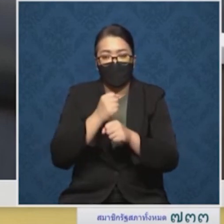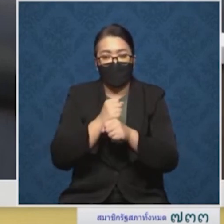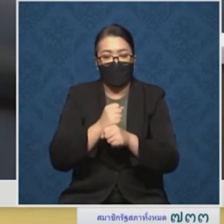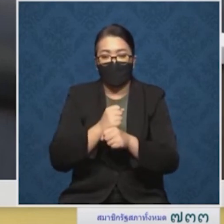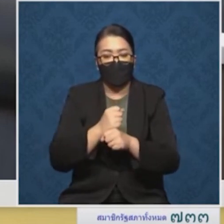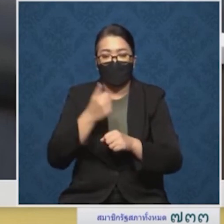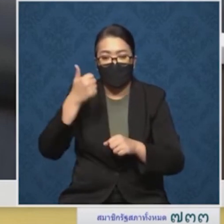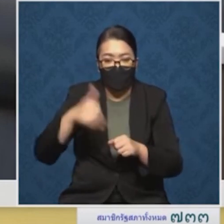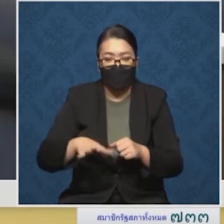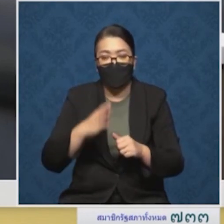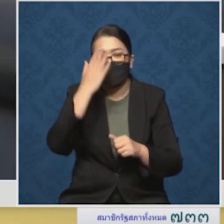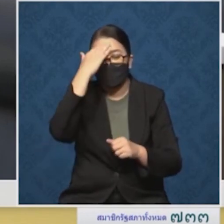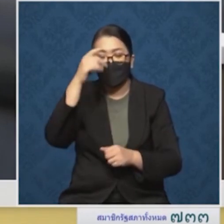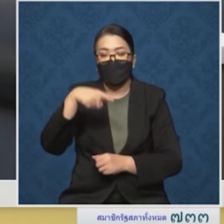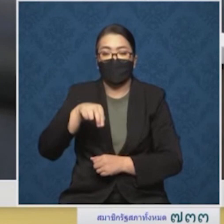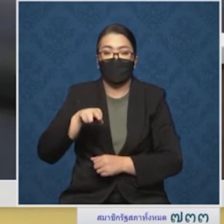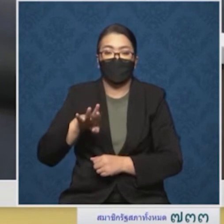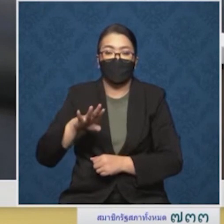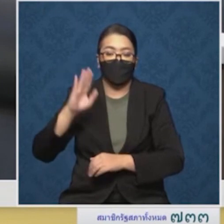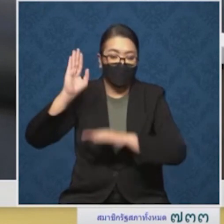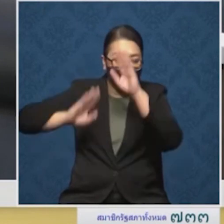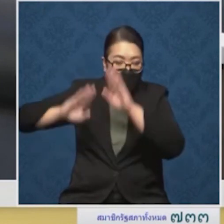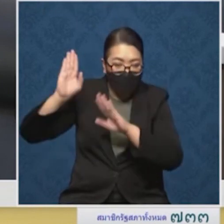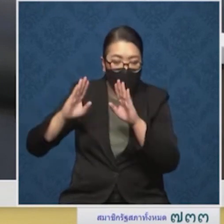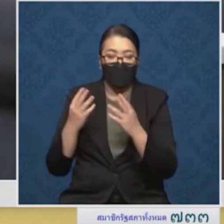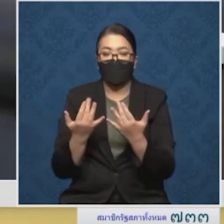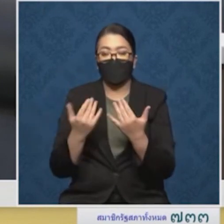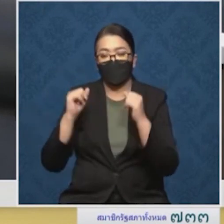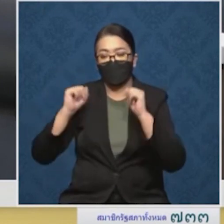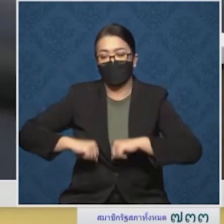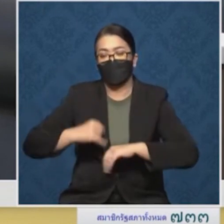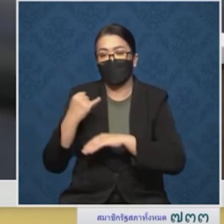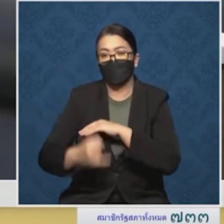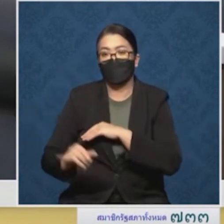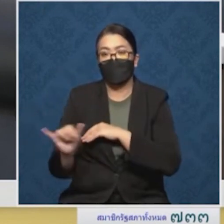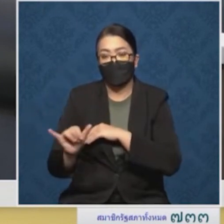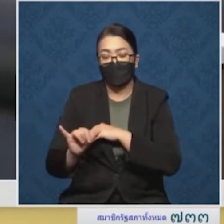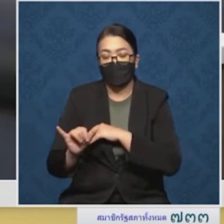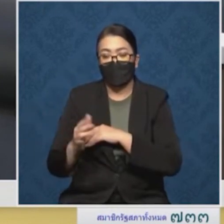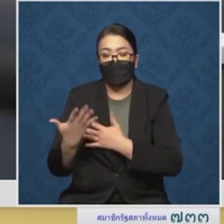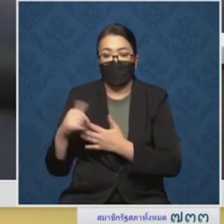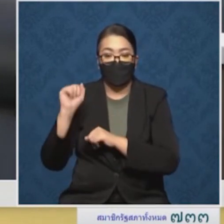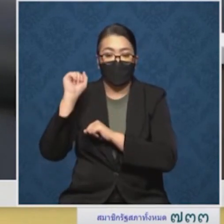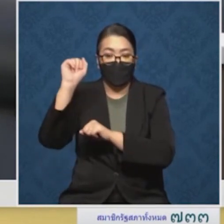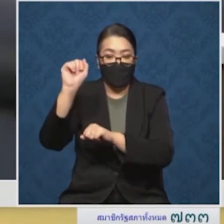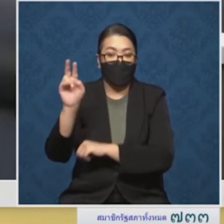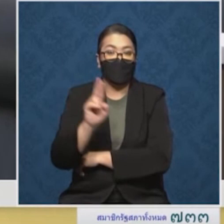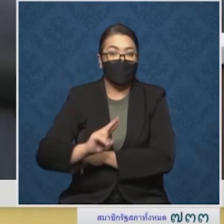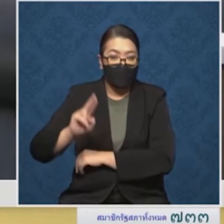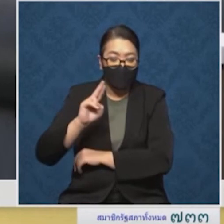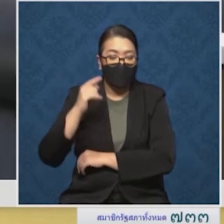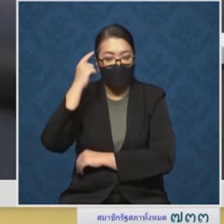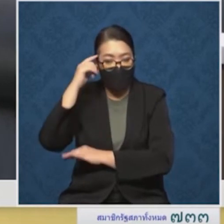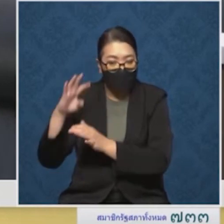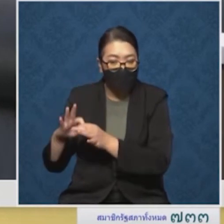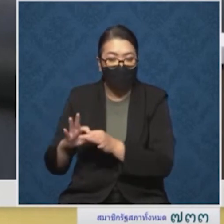พรบรระชามาที่มยงไมจก คงตามรอเมอรอพรรามาที่น้ว มีผปากาศใช้แล้วน่าจะมีแนว